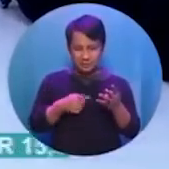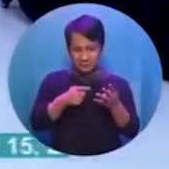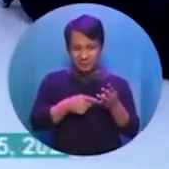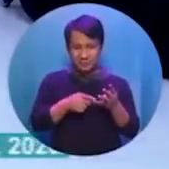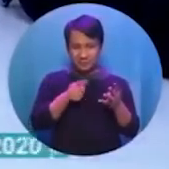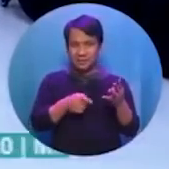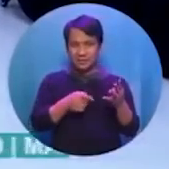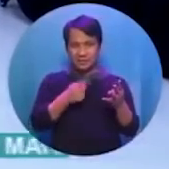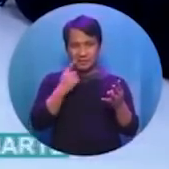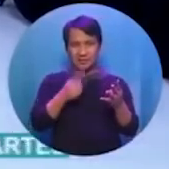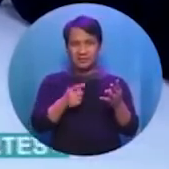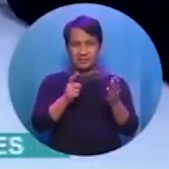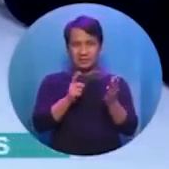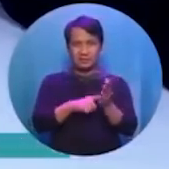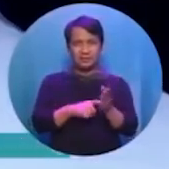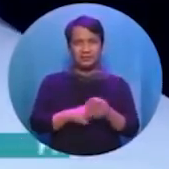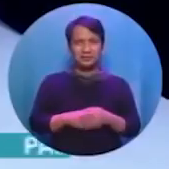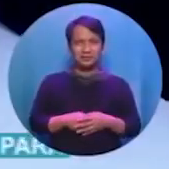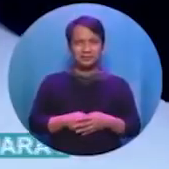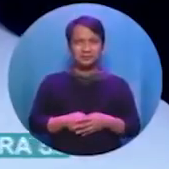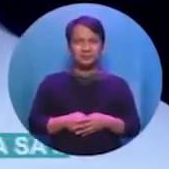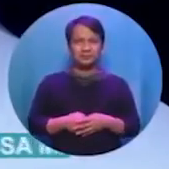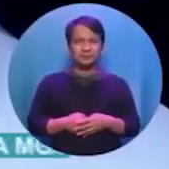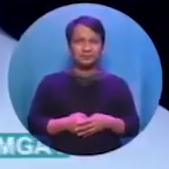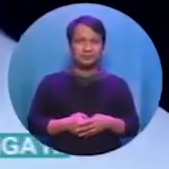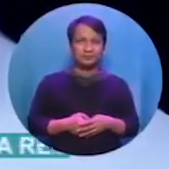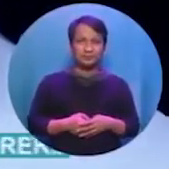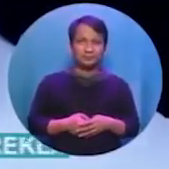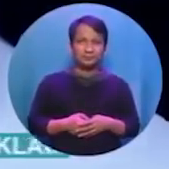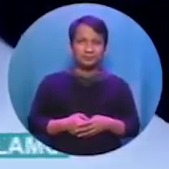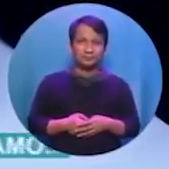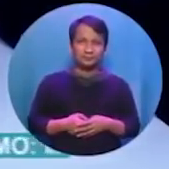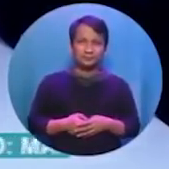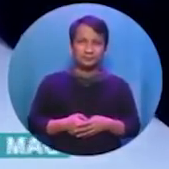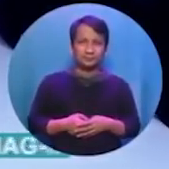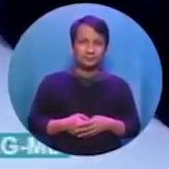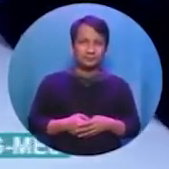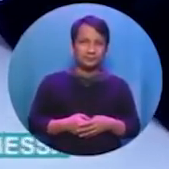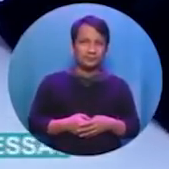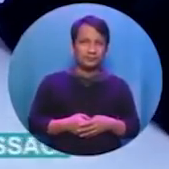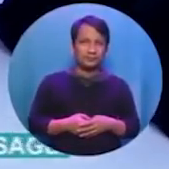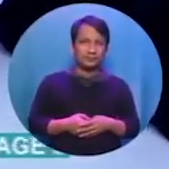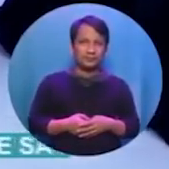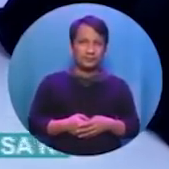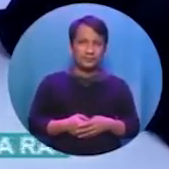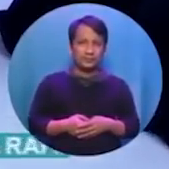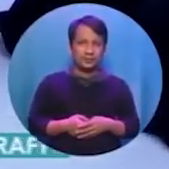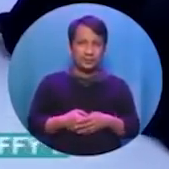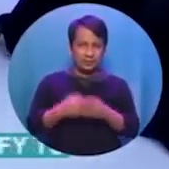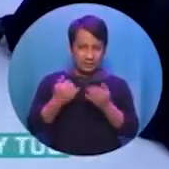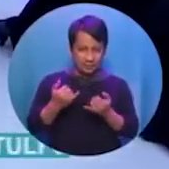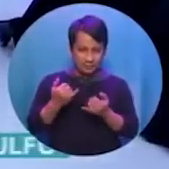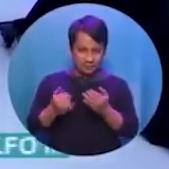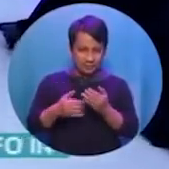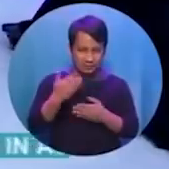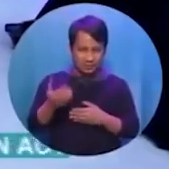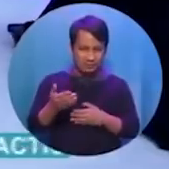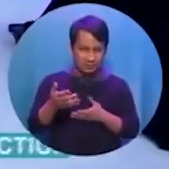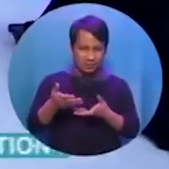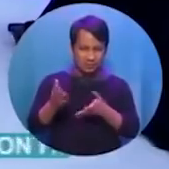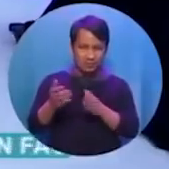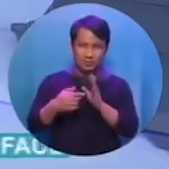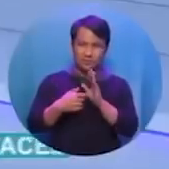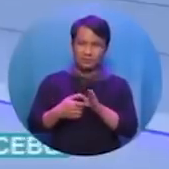Yan. Ano ba to? Three in a row? Anyari. Okay. Game.